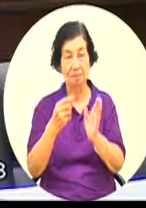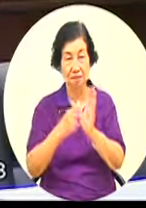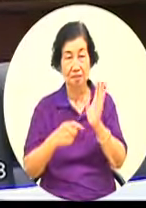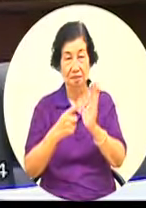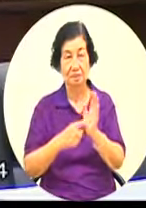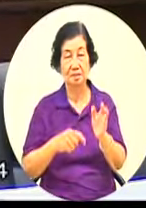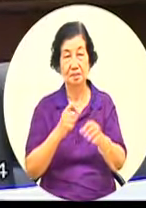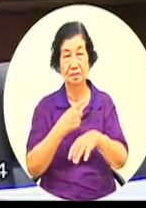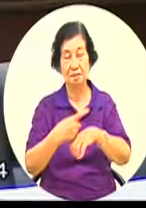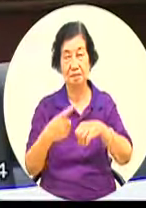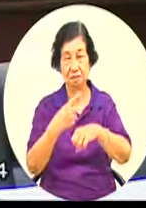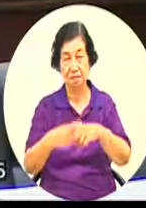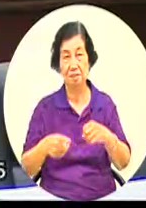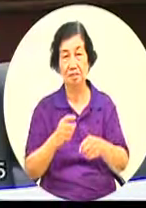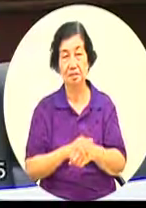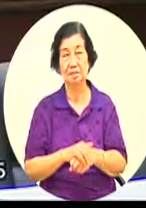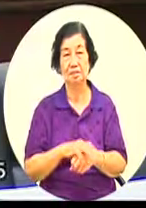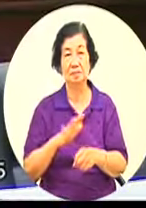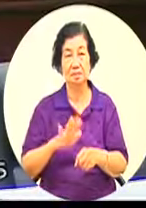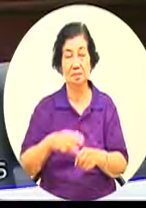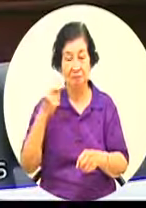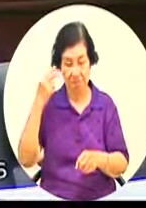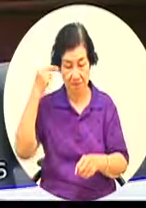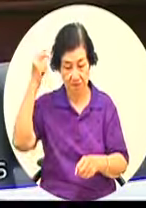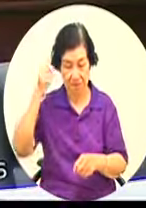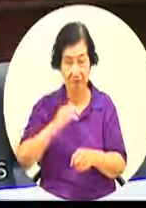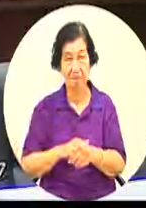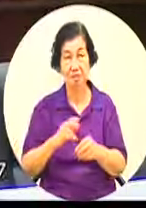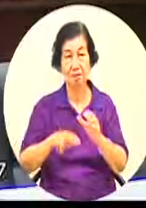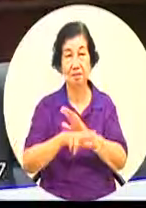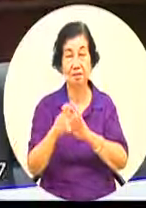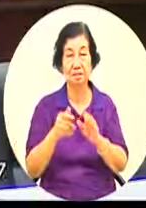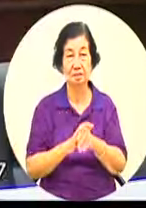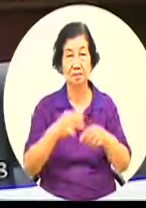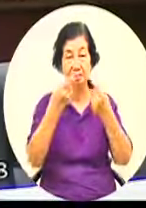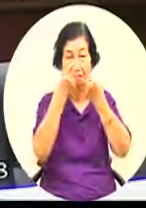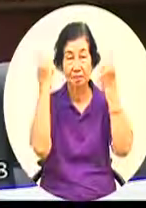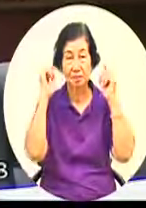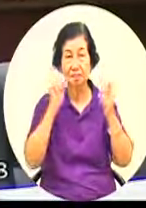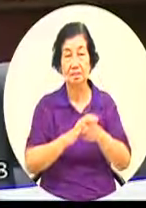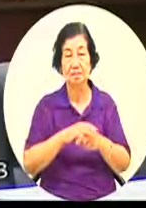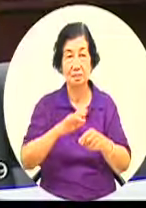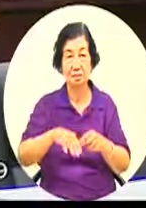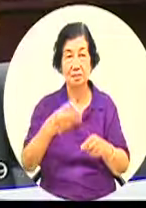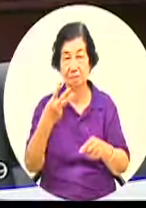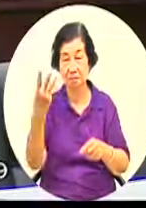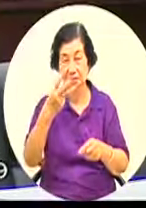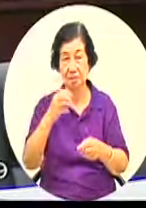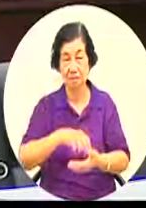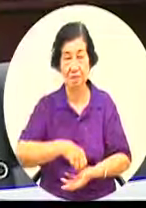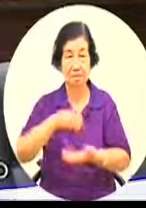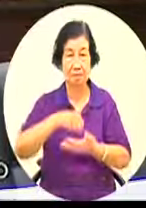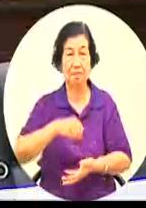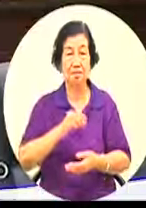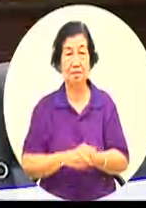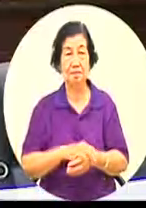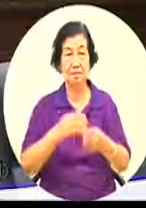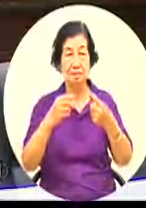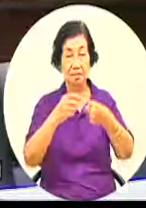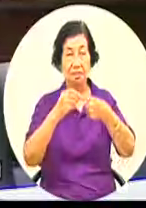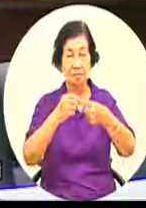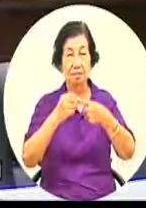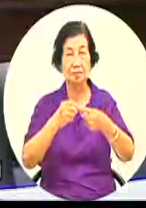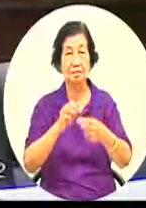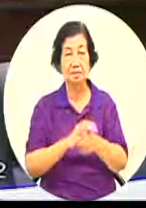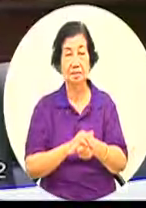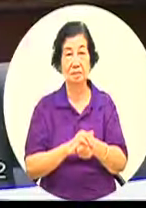钟。那我觉得空大，我现在没有报告之前，有三个事情我总觉得有一点建议。第一个，因为这是